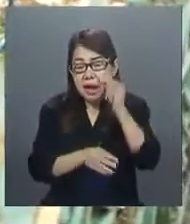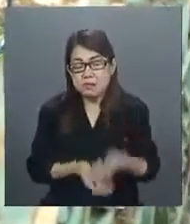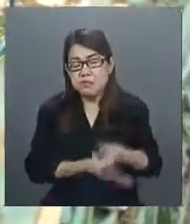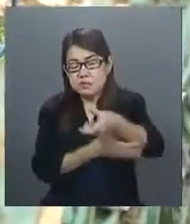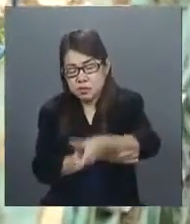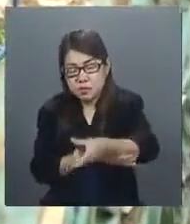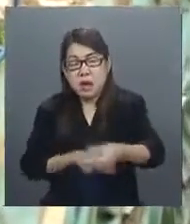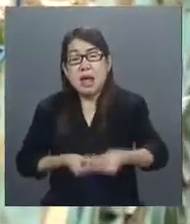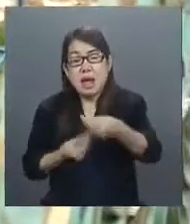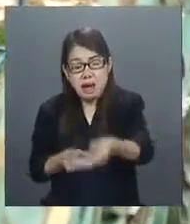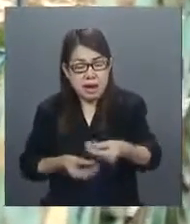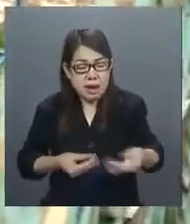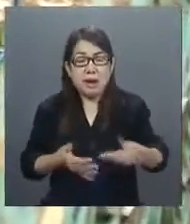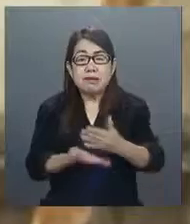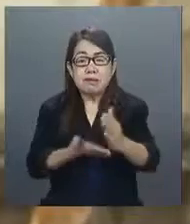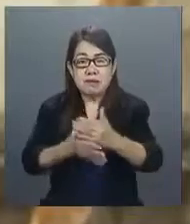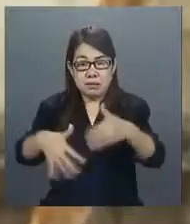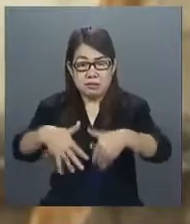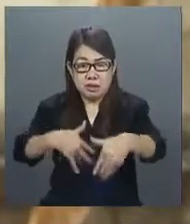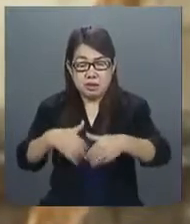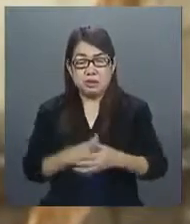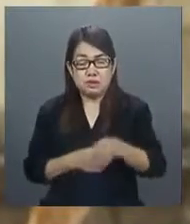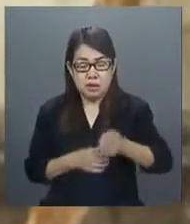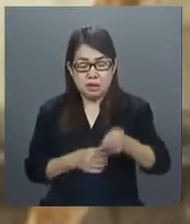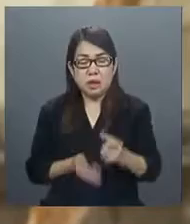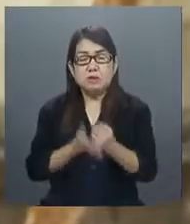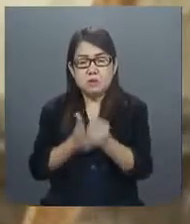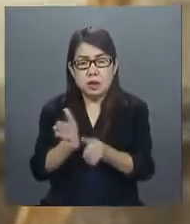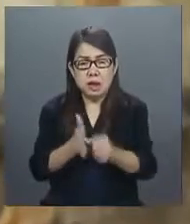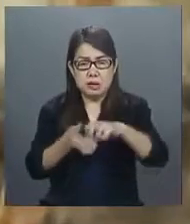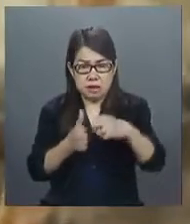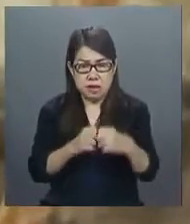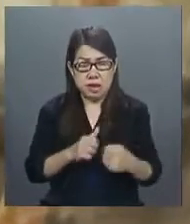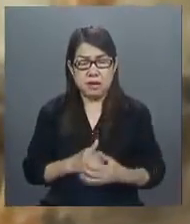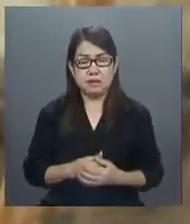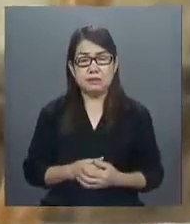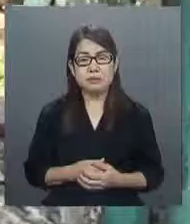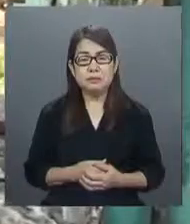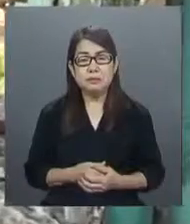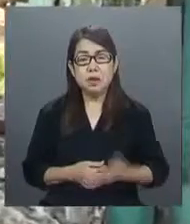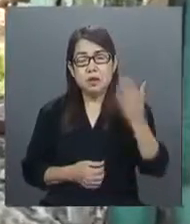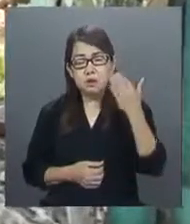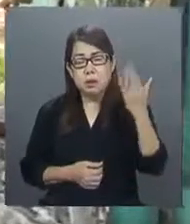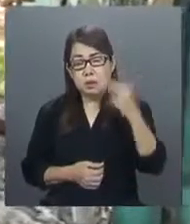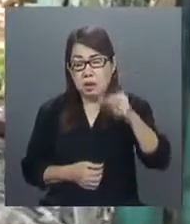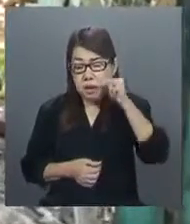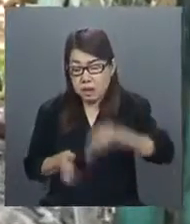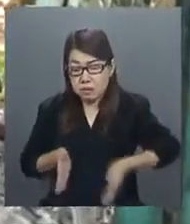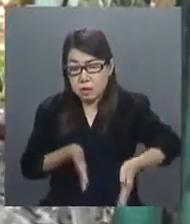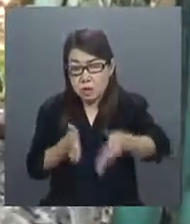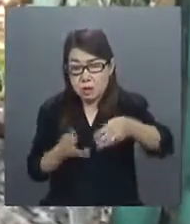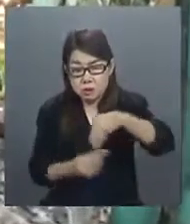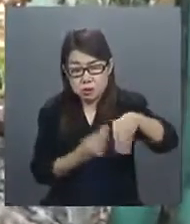นครนครศรีธรรมราชอย่างต่อเนื่องเพื่อเป็นการบรรเทาความเดือดร้อนในเบื้องต้นหลังจากที่แหล่งน้ำดิบผลิตประปาขาด